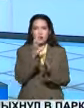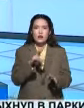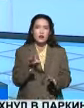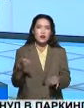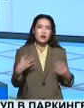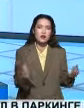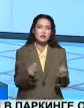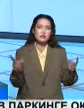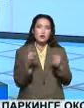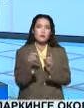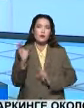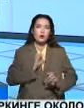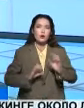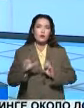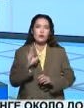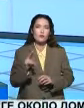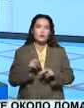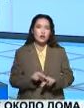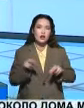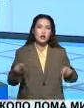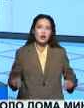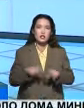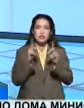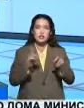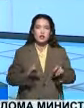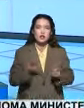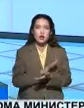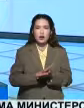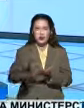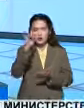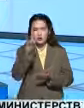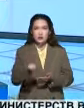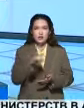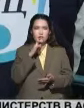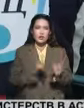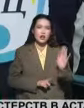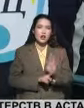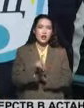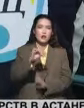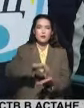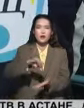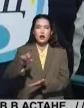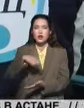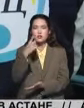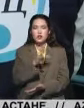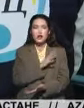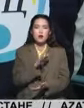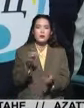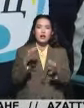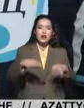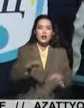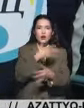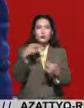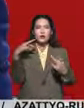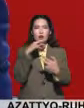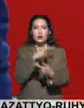со студентами вуза в Петропавловске. Мероприятие прошло в рамках республиканской акции «Таза Казахстан». Присутствующие говорили о несанкционированных свалках.